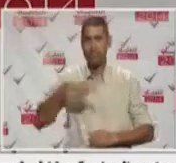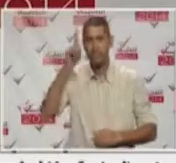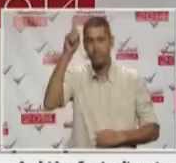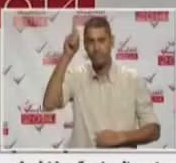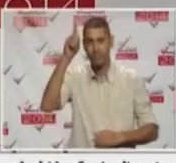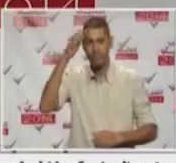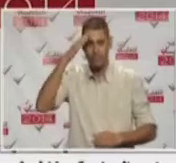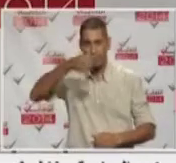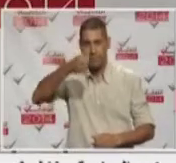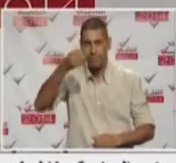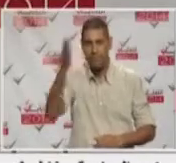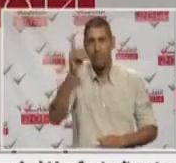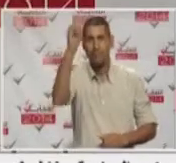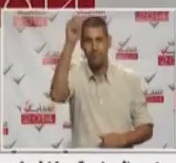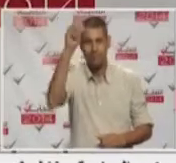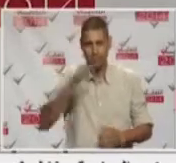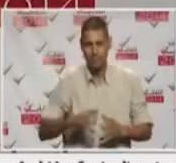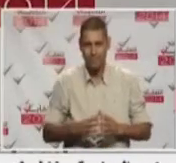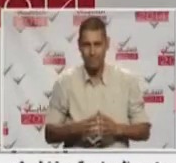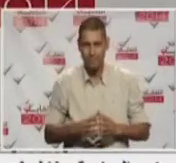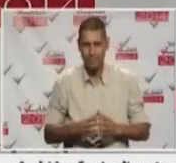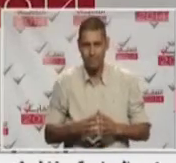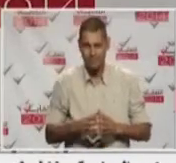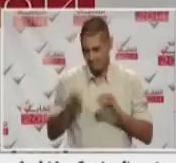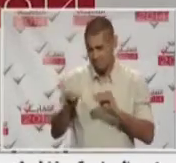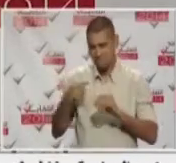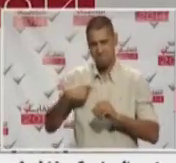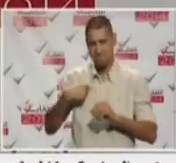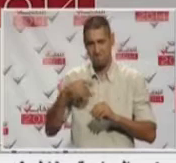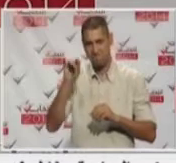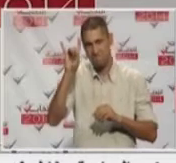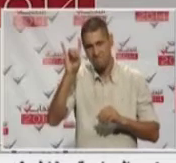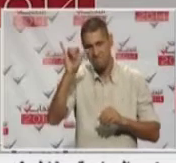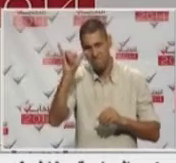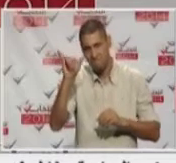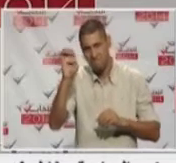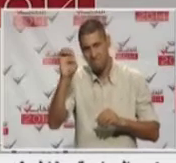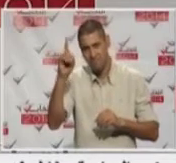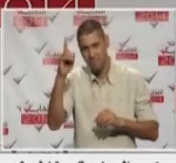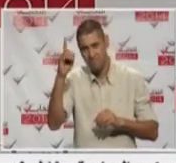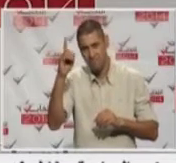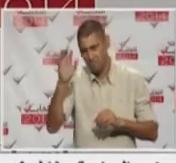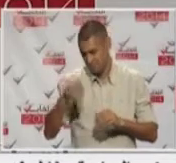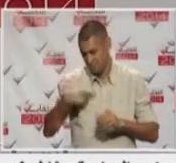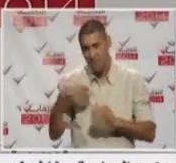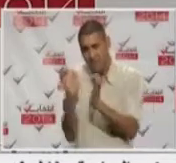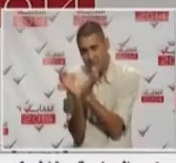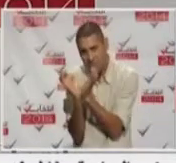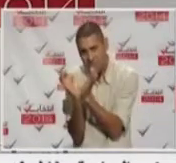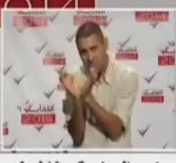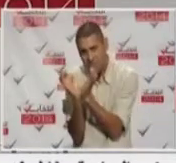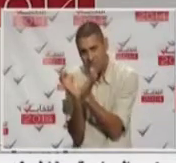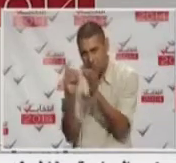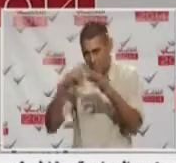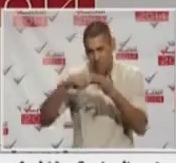بسم الله الرحمن الرحيم، والصلاة والسلام على أشرف المرسلين، الأستاذة حياة المجروح، حزب المبادرة، نابل واحد. من